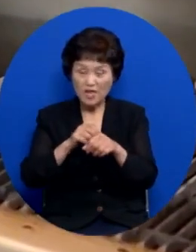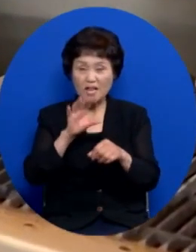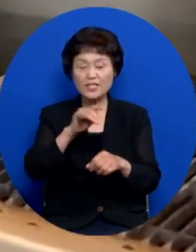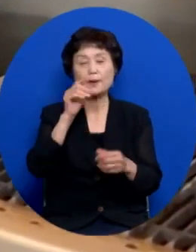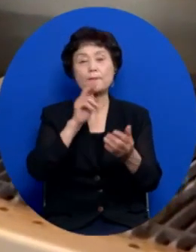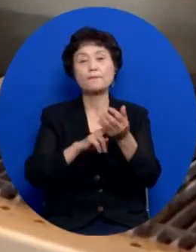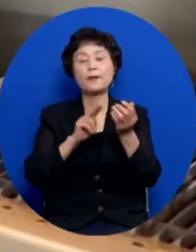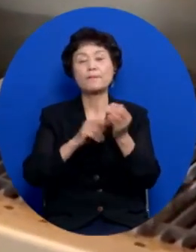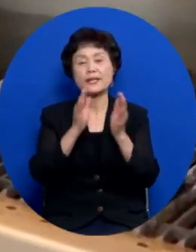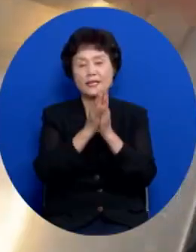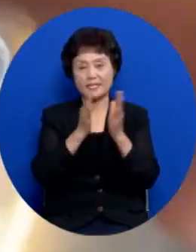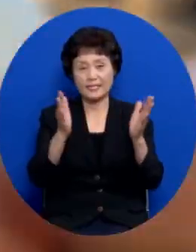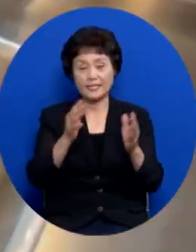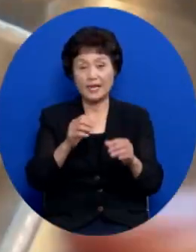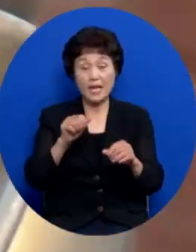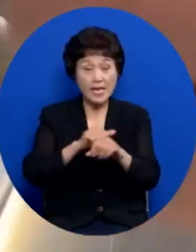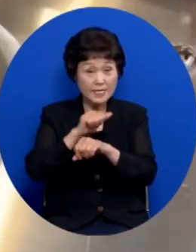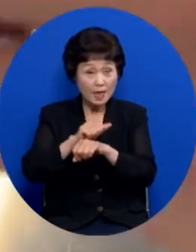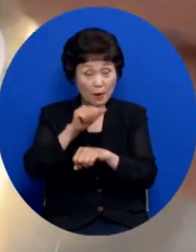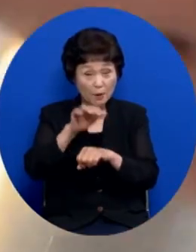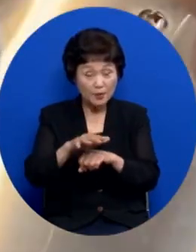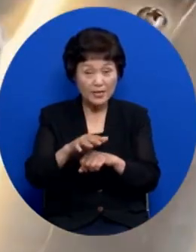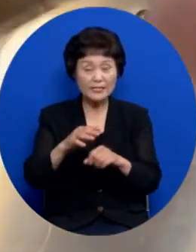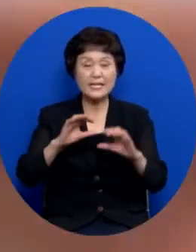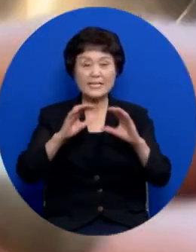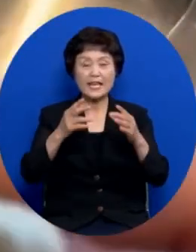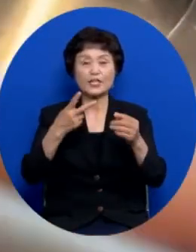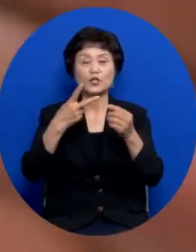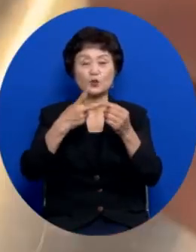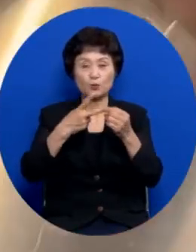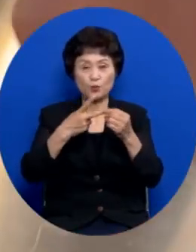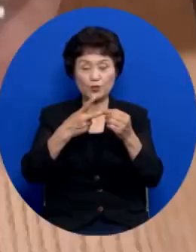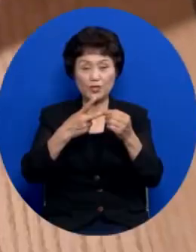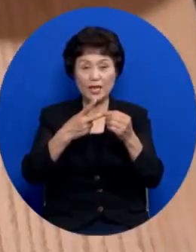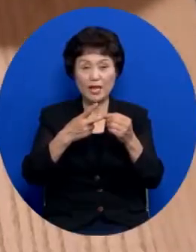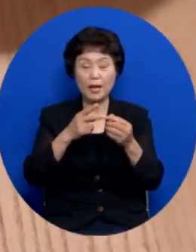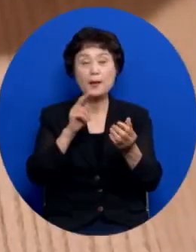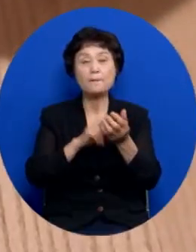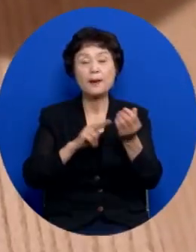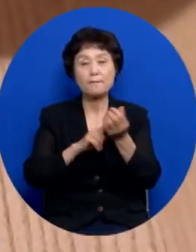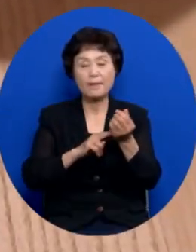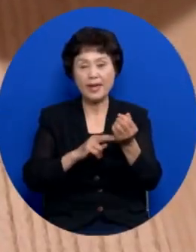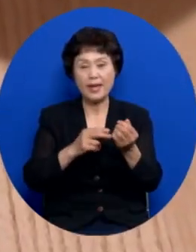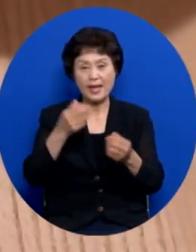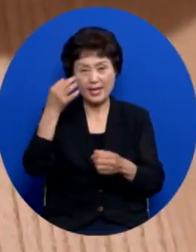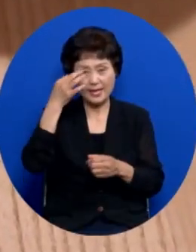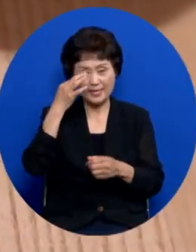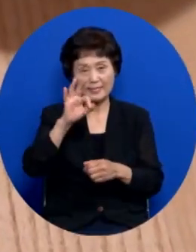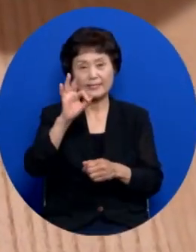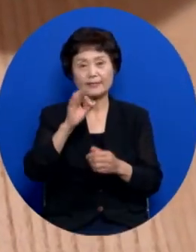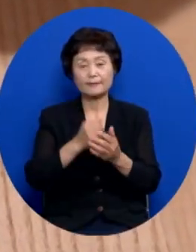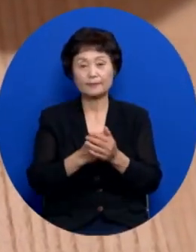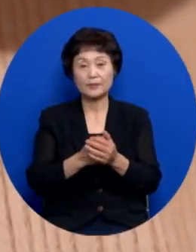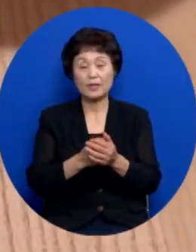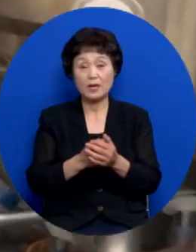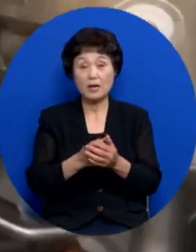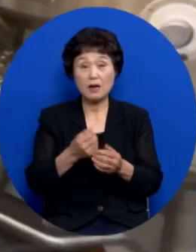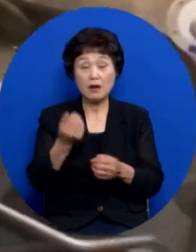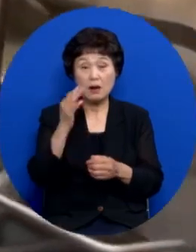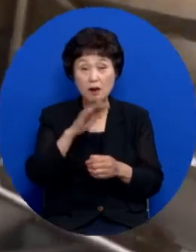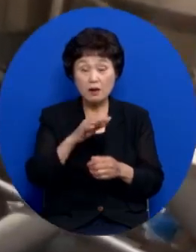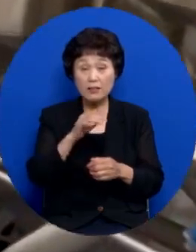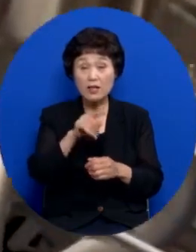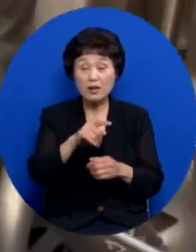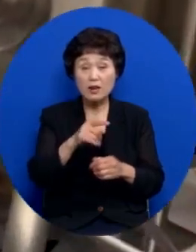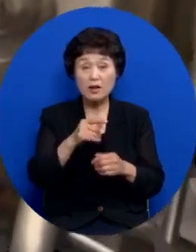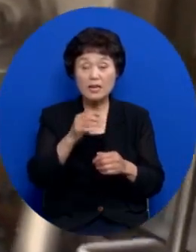미국 농무부가 싱가포르에 이어 세계에서 두 번째로 배양육의 판매를 승인했다고 보도했습니다. 다만 가축 사용 의존도를